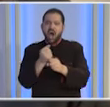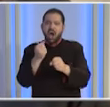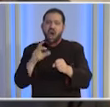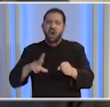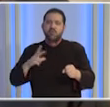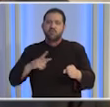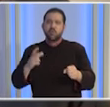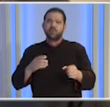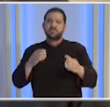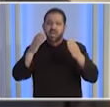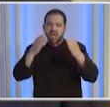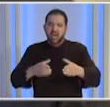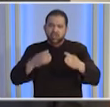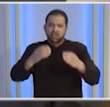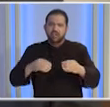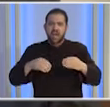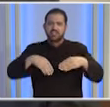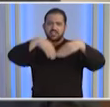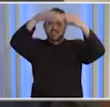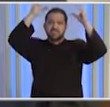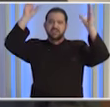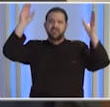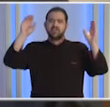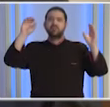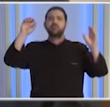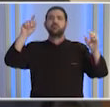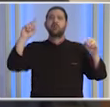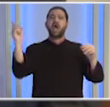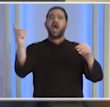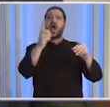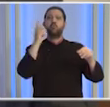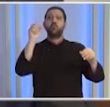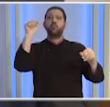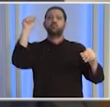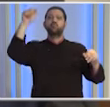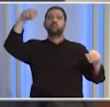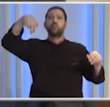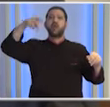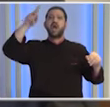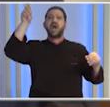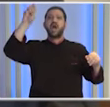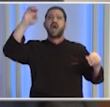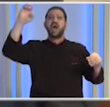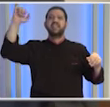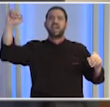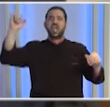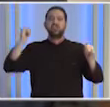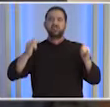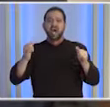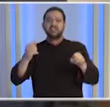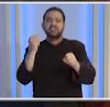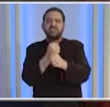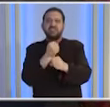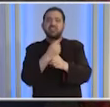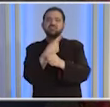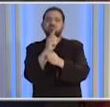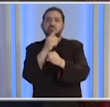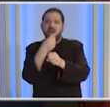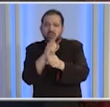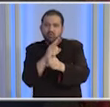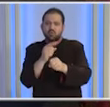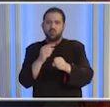plămădeală creștinească. Și cu curățenia aceea, cu bunăvoința, cu dragostea, cu deschiderea care o au specific românii, am